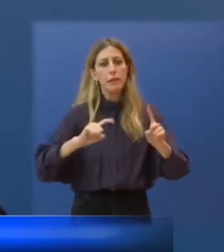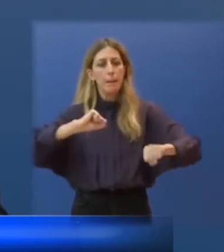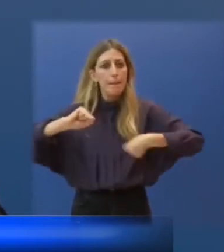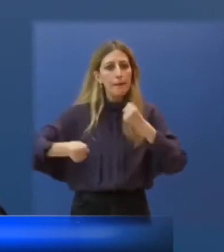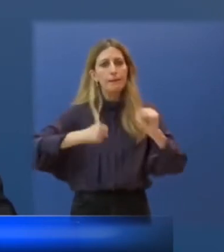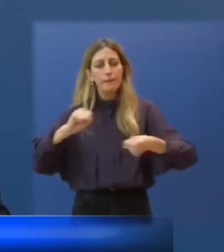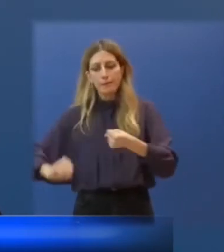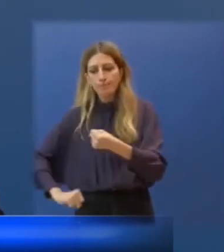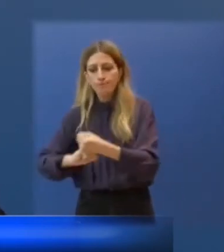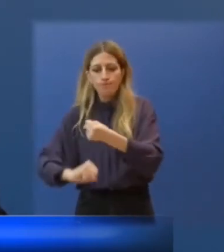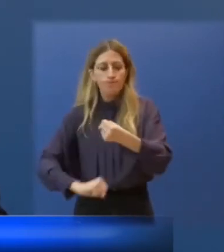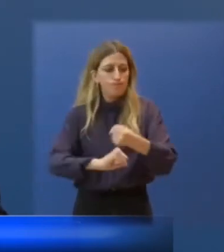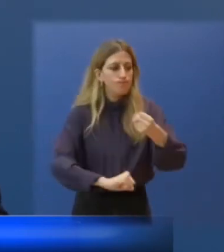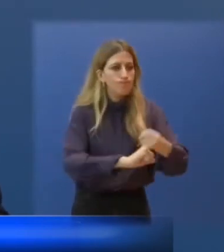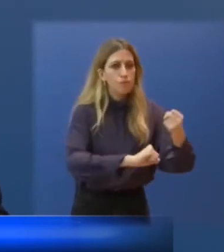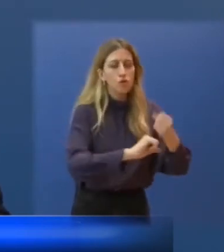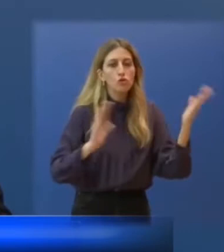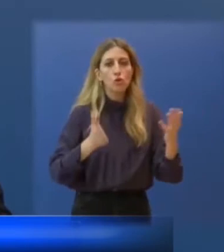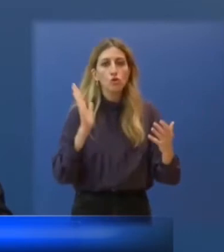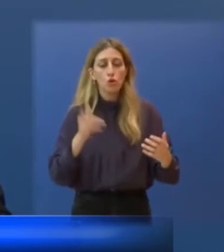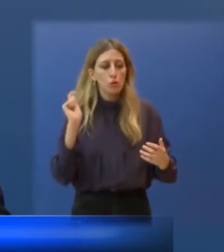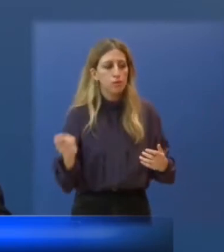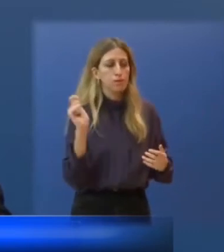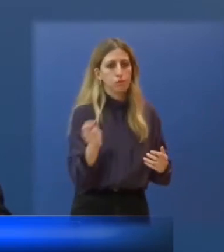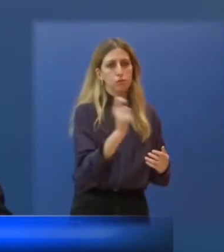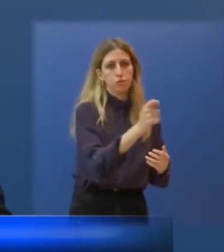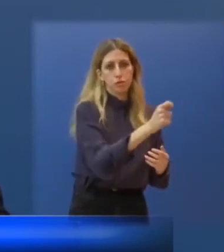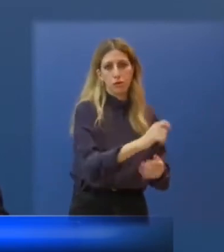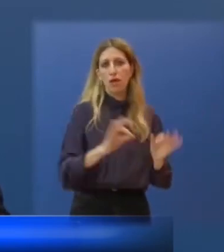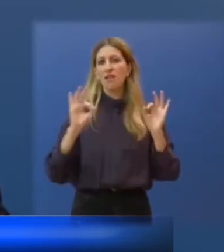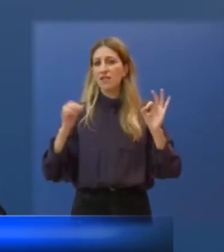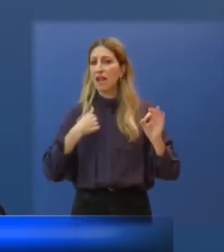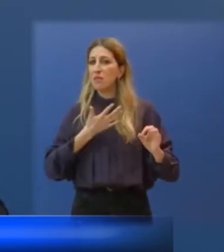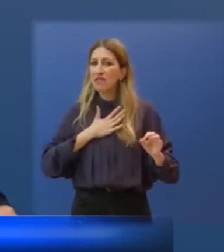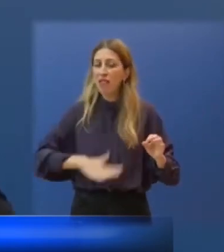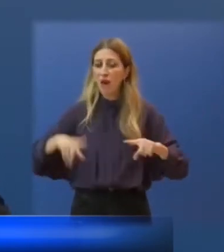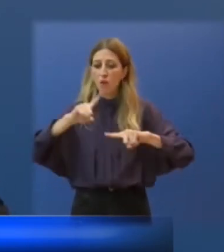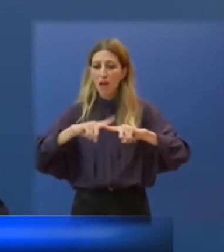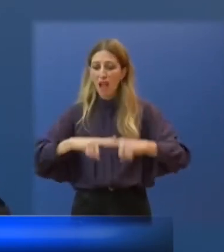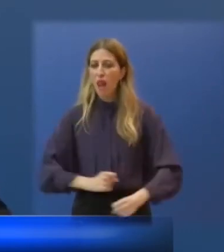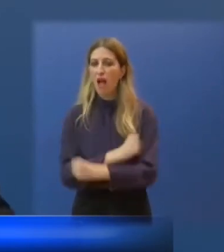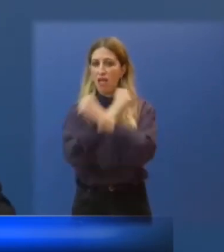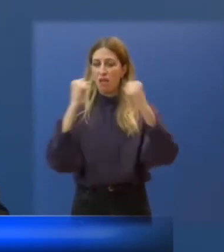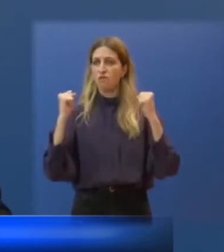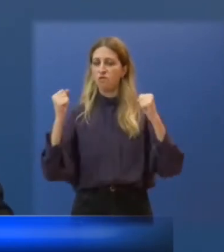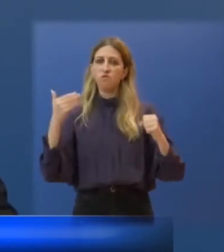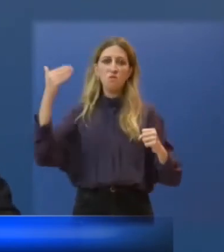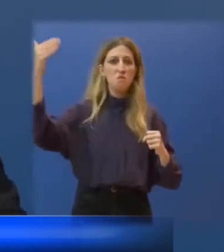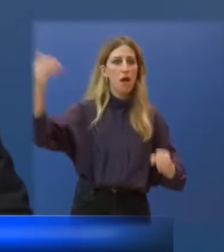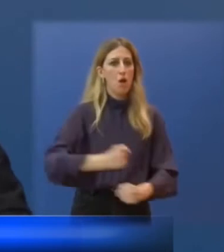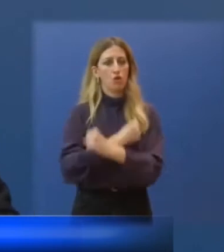επιχειρήσεις, χωρίς όμως ταυτόχρονα να διακυβεύεται η ευστάθεια και το μέλλον της πατρίδας. Ανάμεσα στα